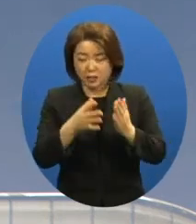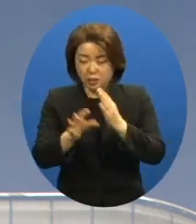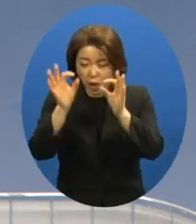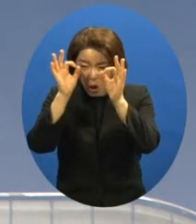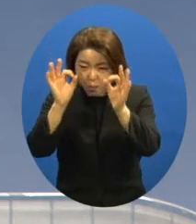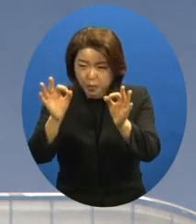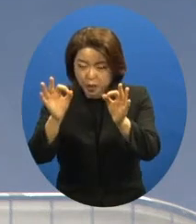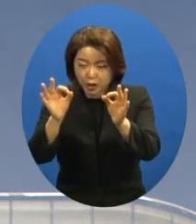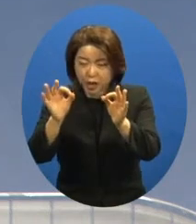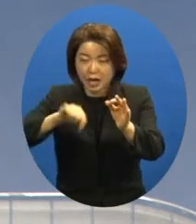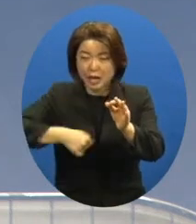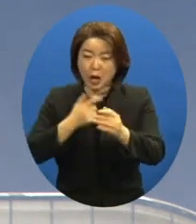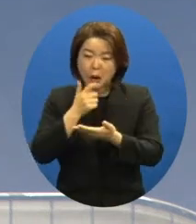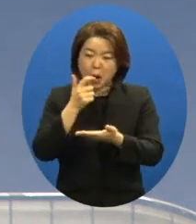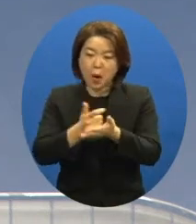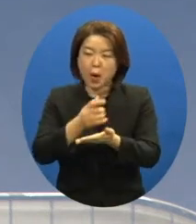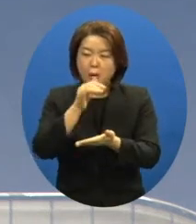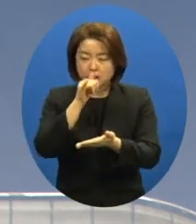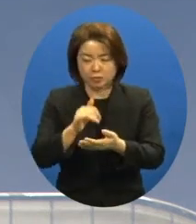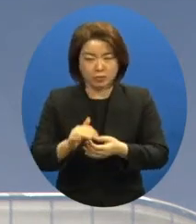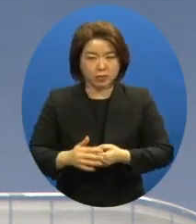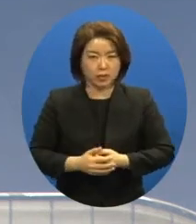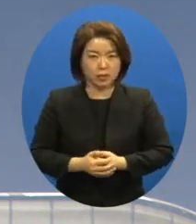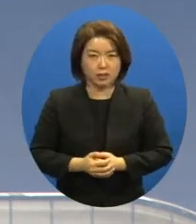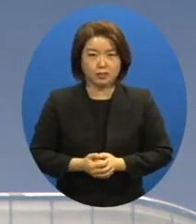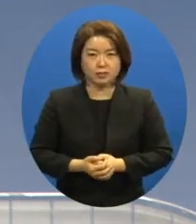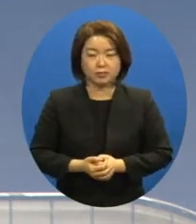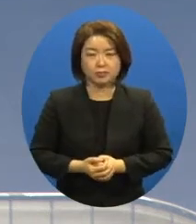본다고 스스로 속이고 있는 겁니다.